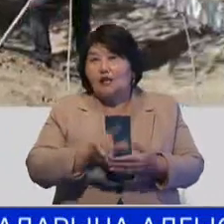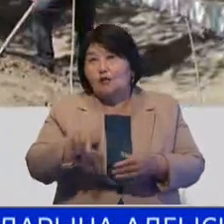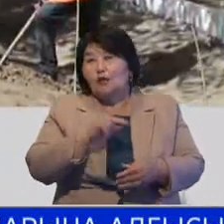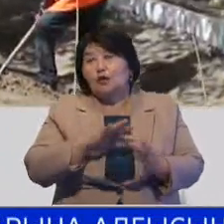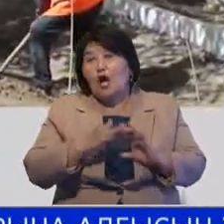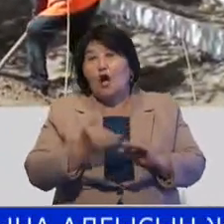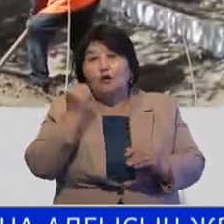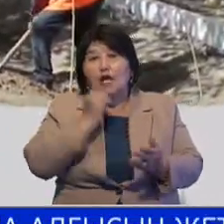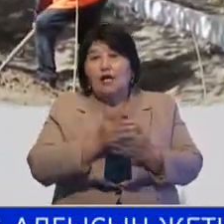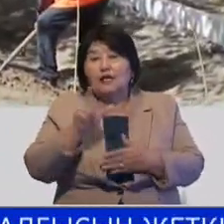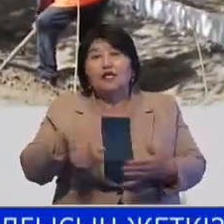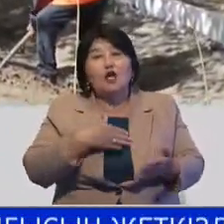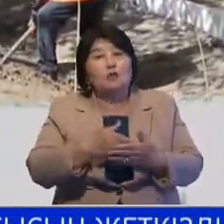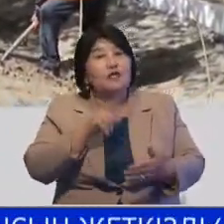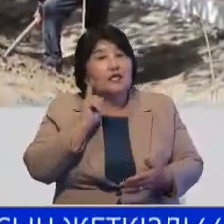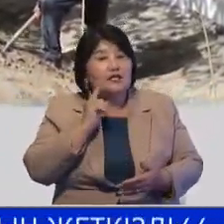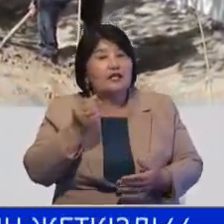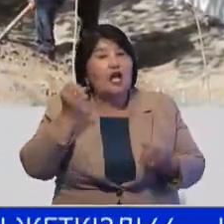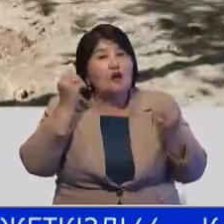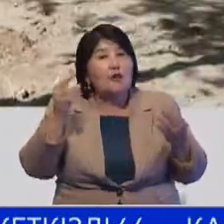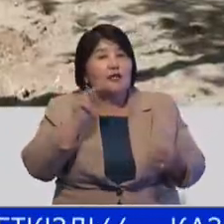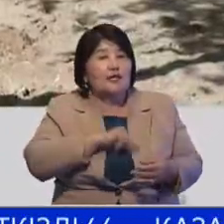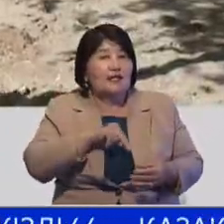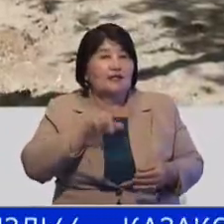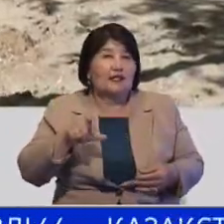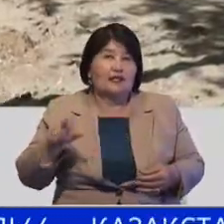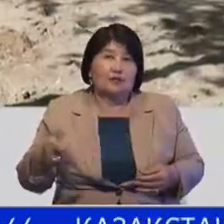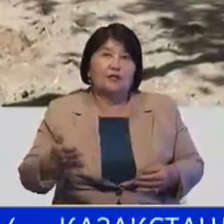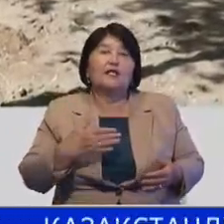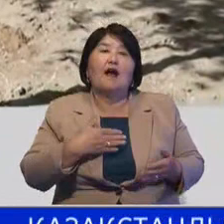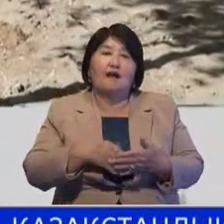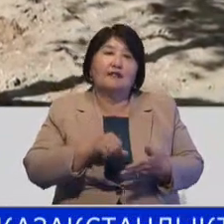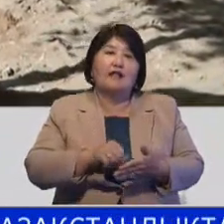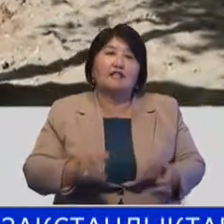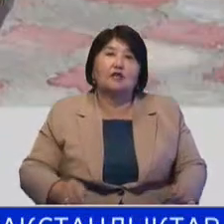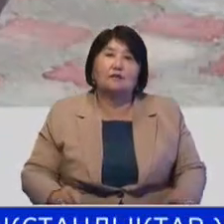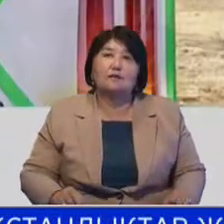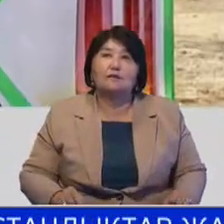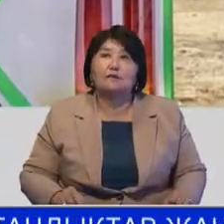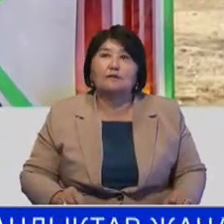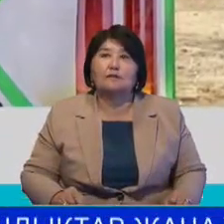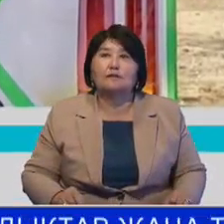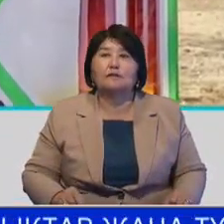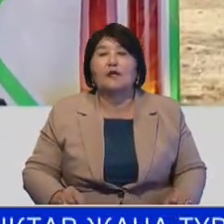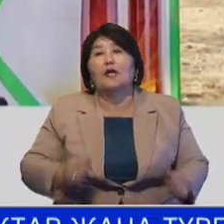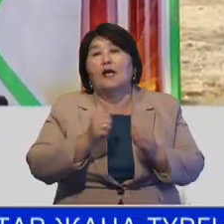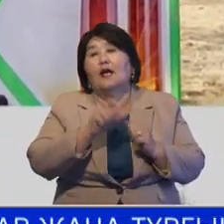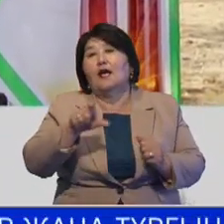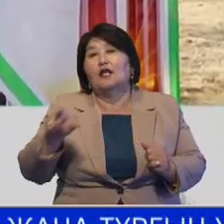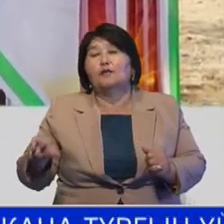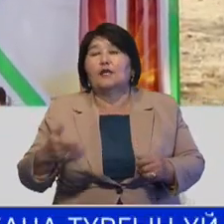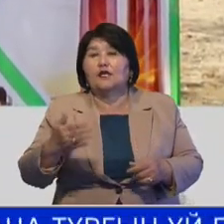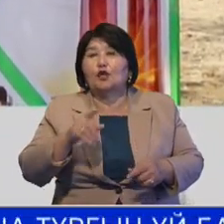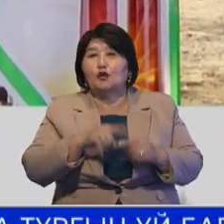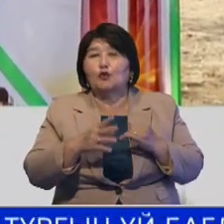жұмыстарға аудан ардагерлері, белсенді жастар және мәдениет саласының қызметкерлері атсалысты. Әрбір азамат туған